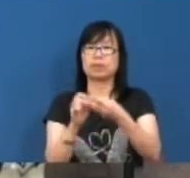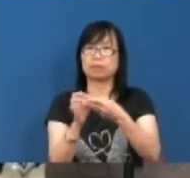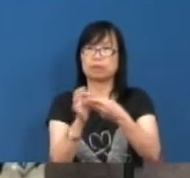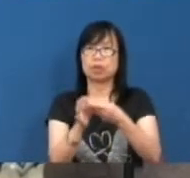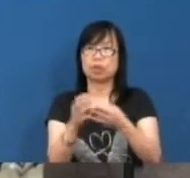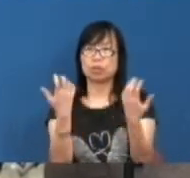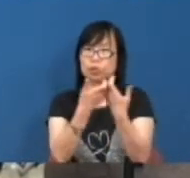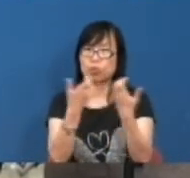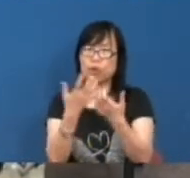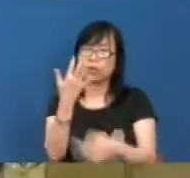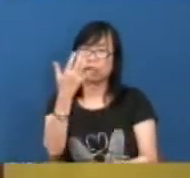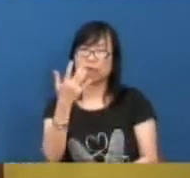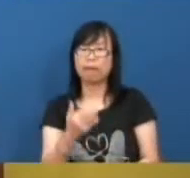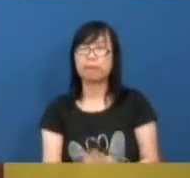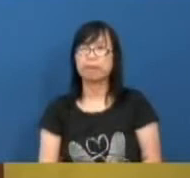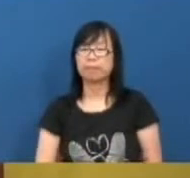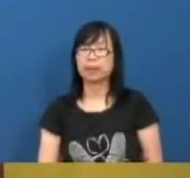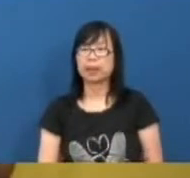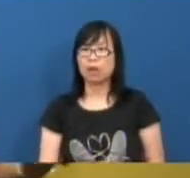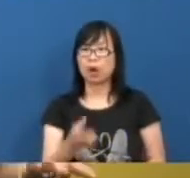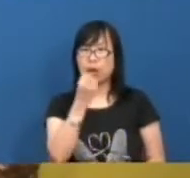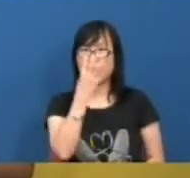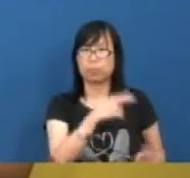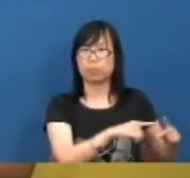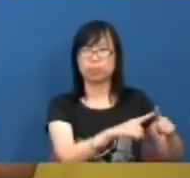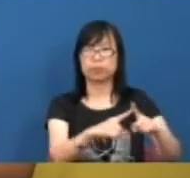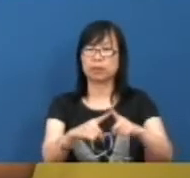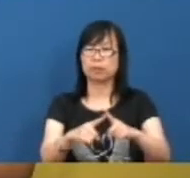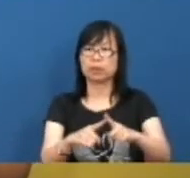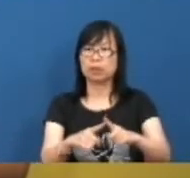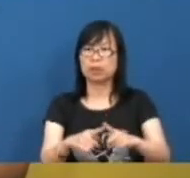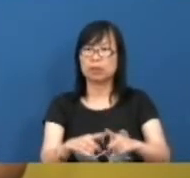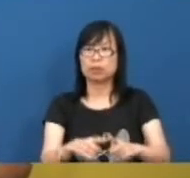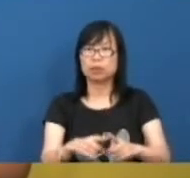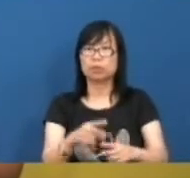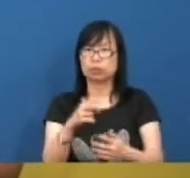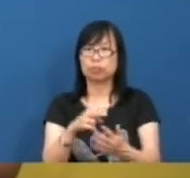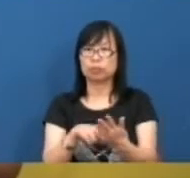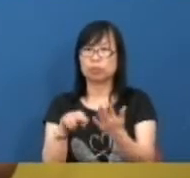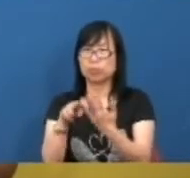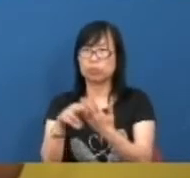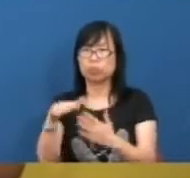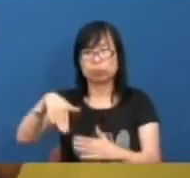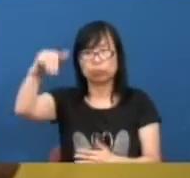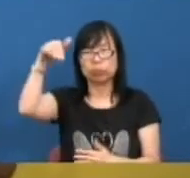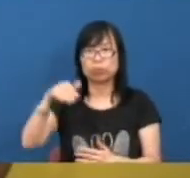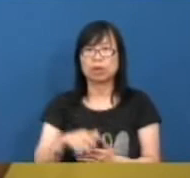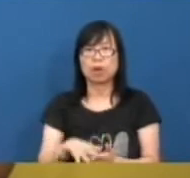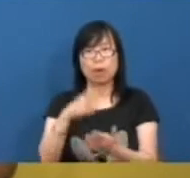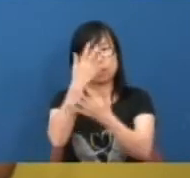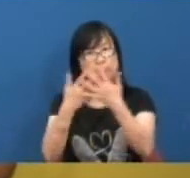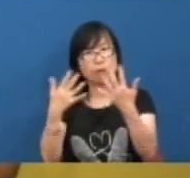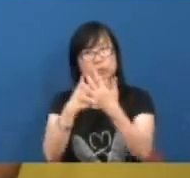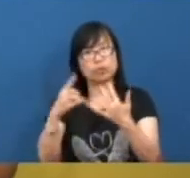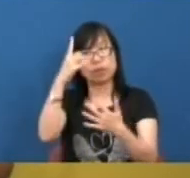數量幾多少？我諗市民而家香港咧都幾透明度高啦，無論喺我哋即係網上嘅電視